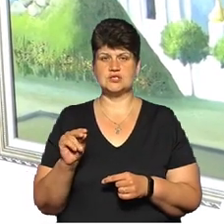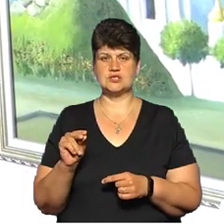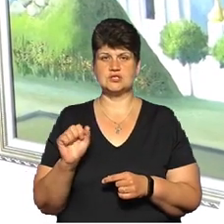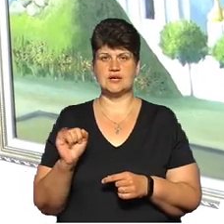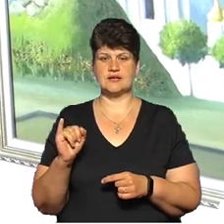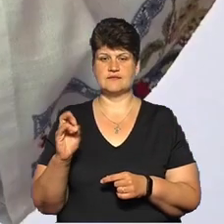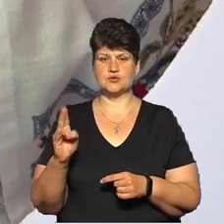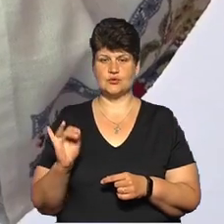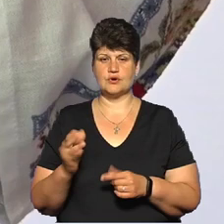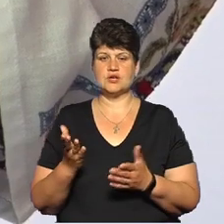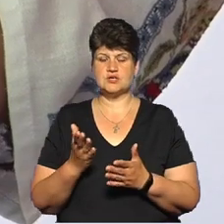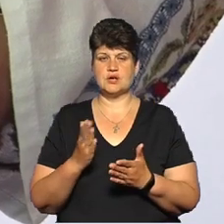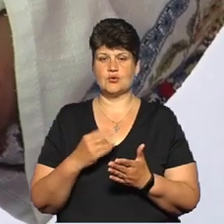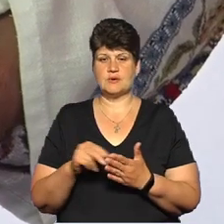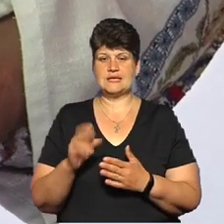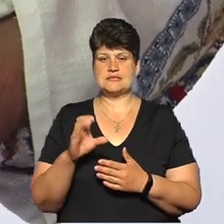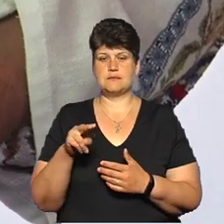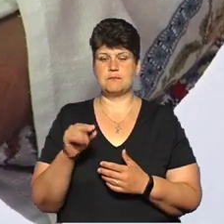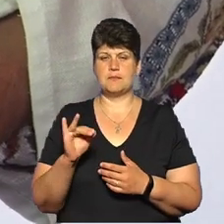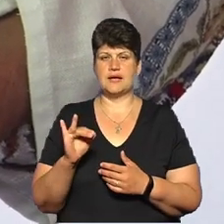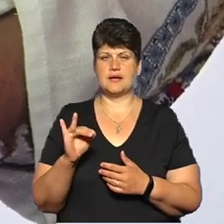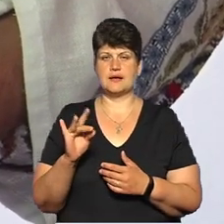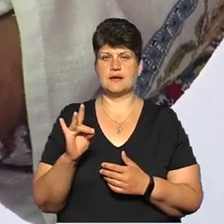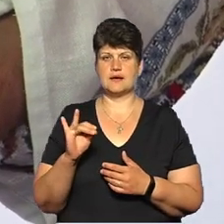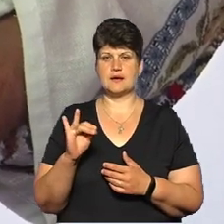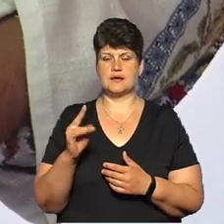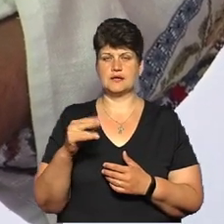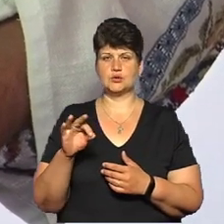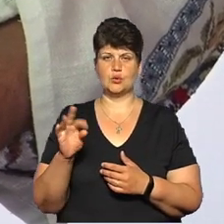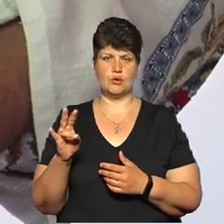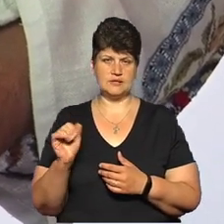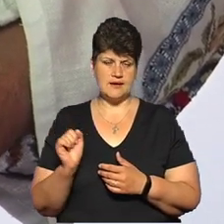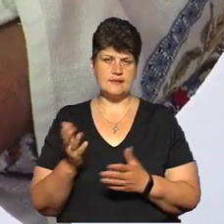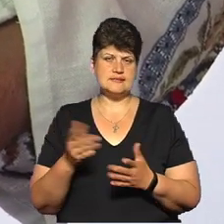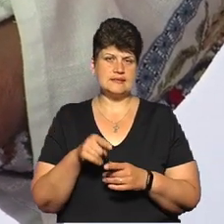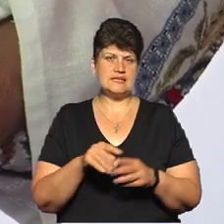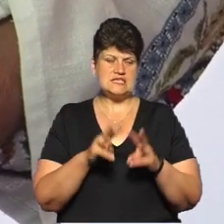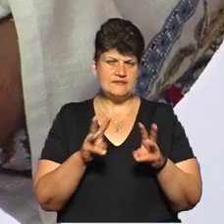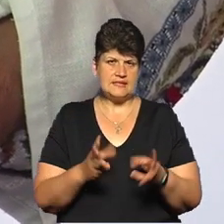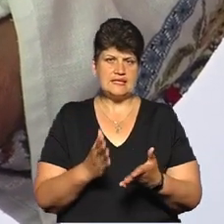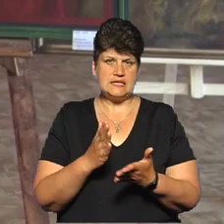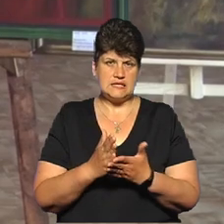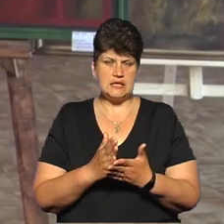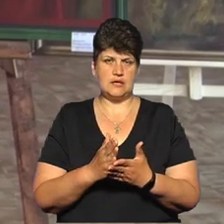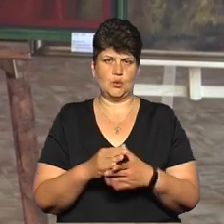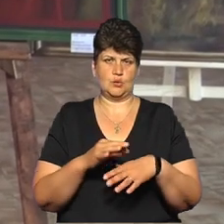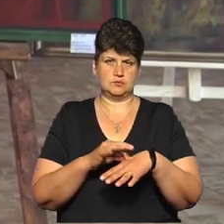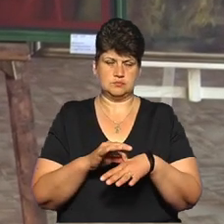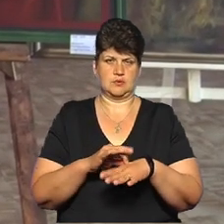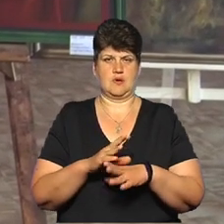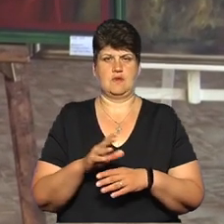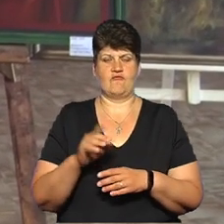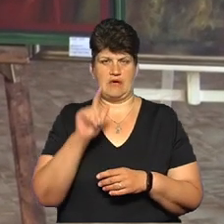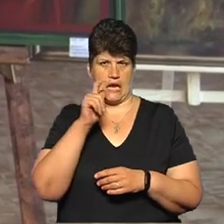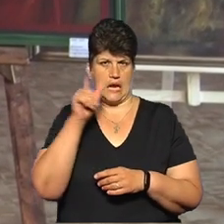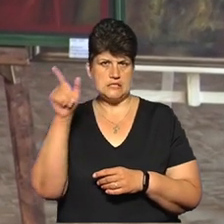Спиридона Тримофуцького. Це такий святий, який знаходиться його мощі в Греції на острові Корфу. У перший